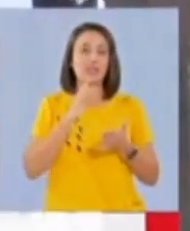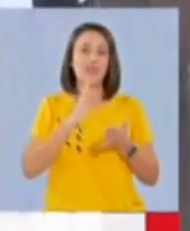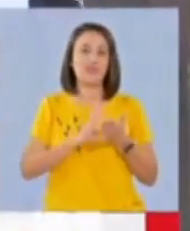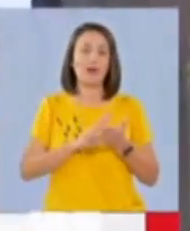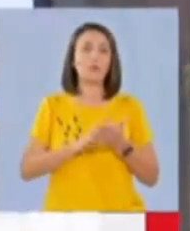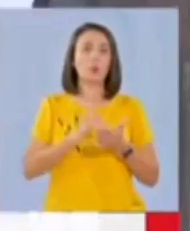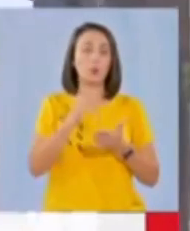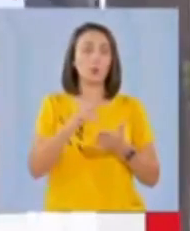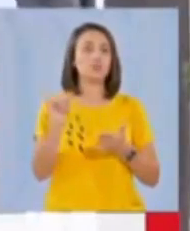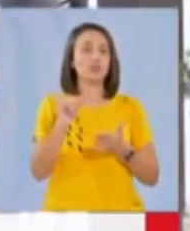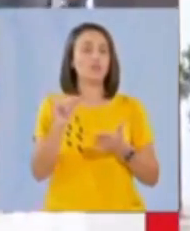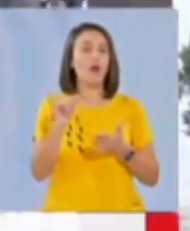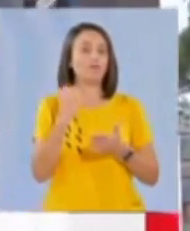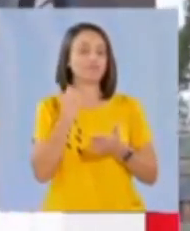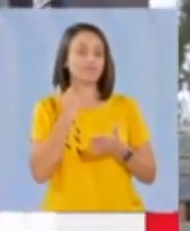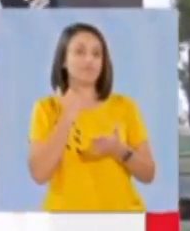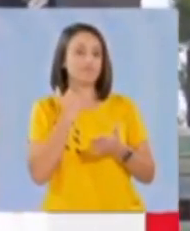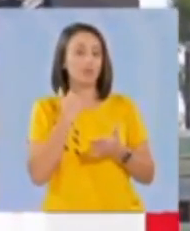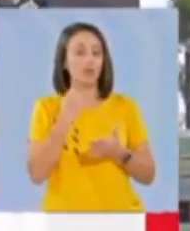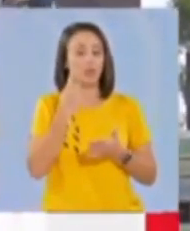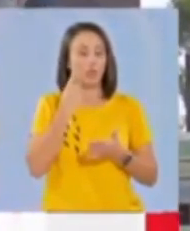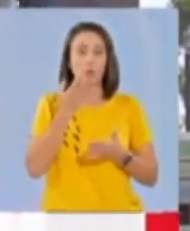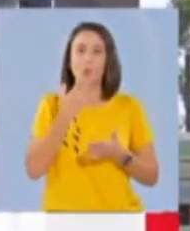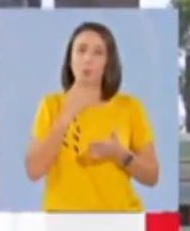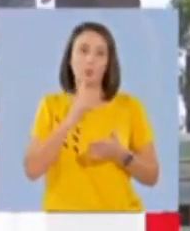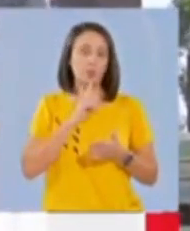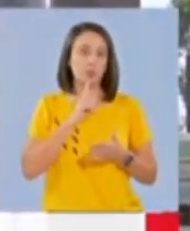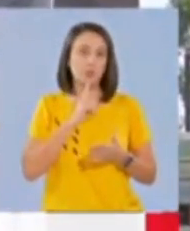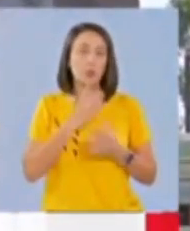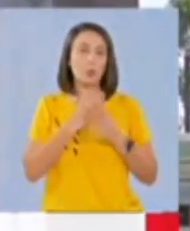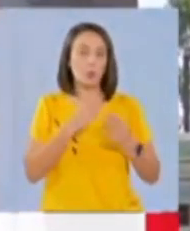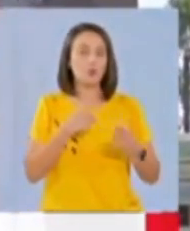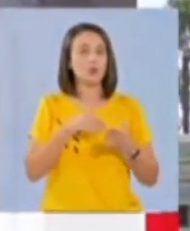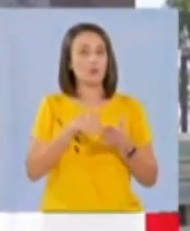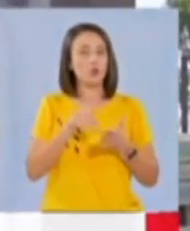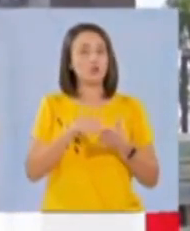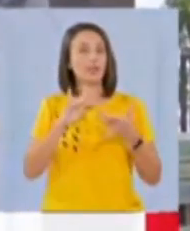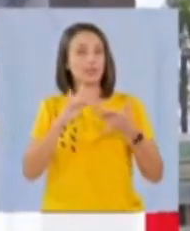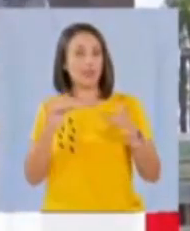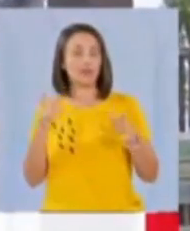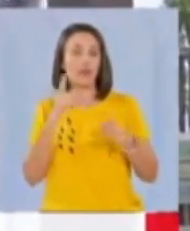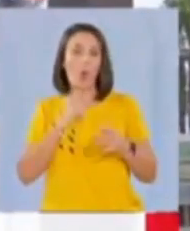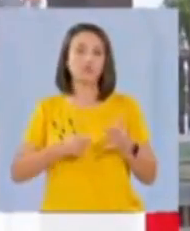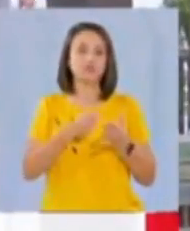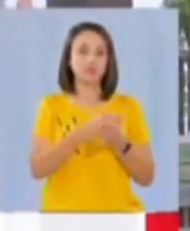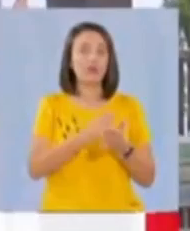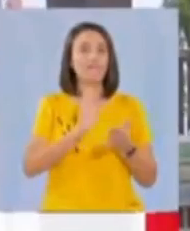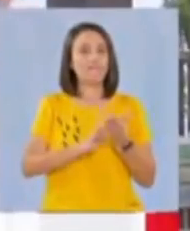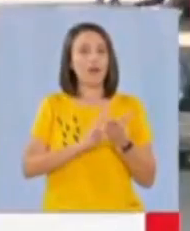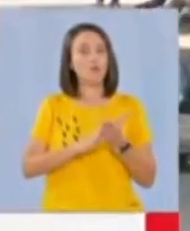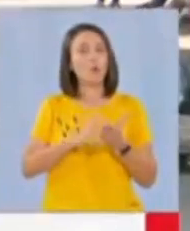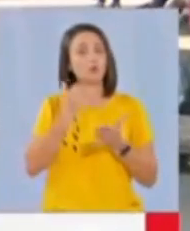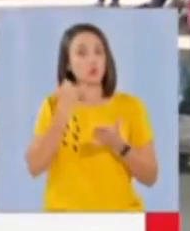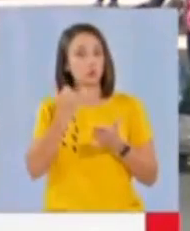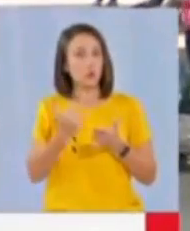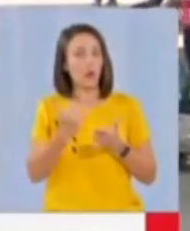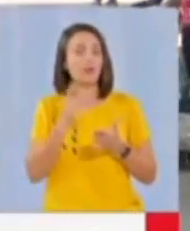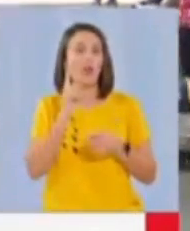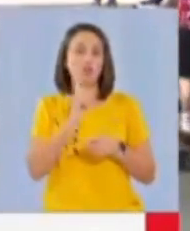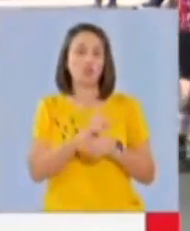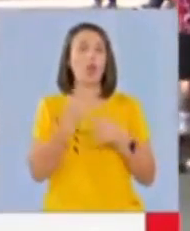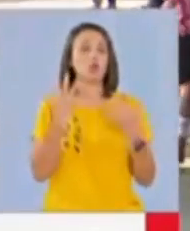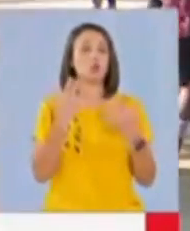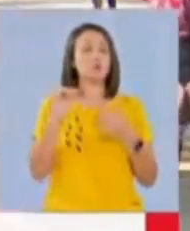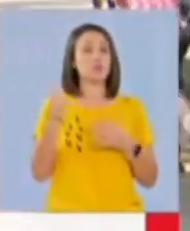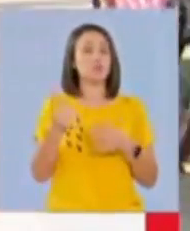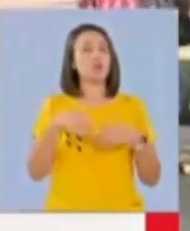unui infractor. Iar tentativele nu sunt puține. Mulți utilizatori de pe internet au reclamat faptul că au fost sunați de la același număr